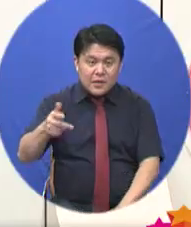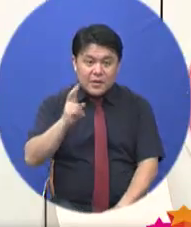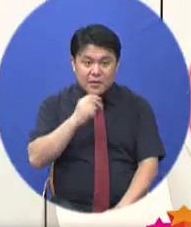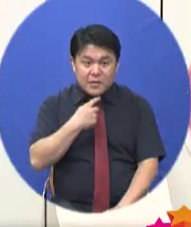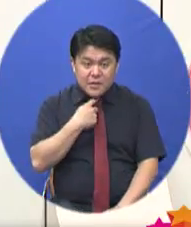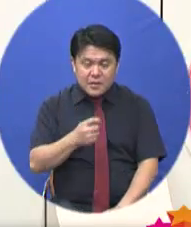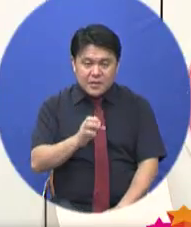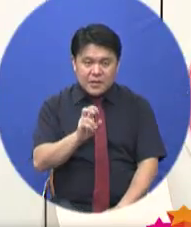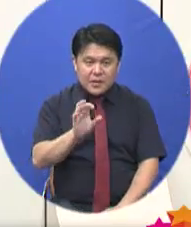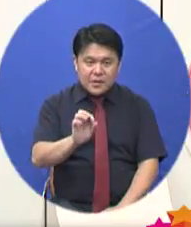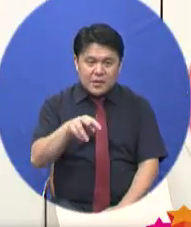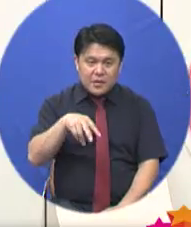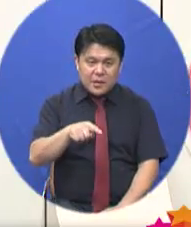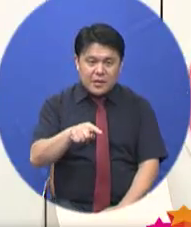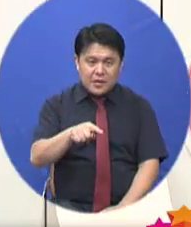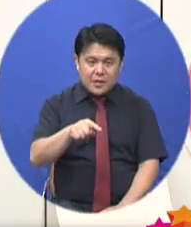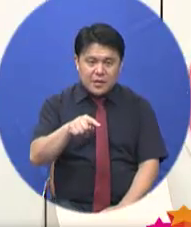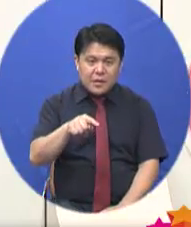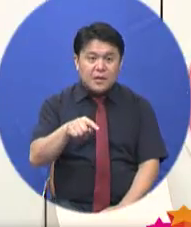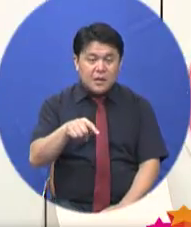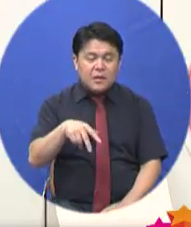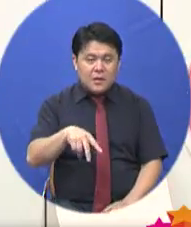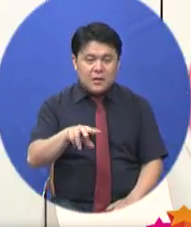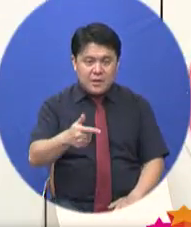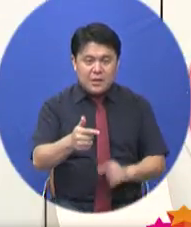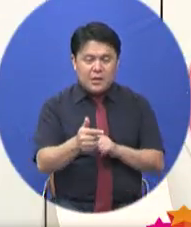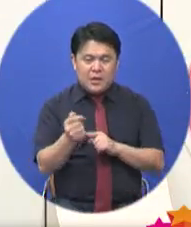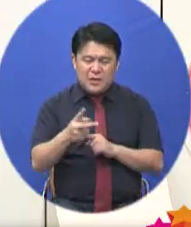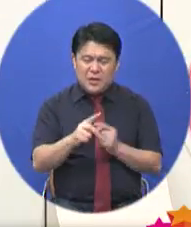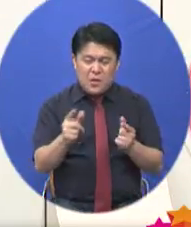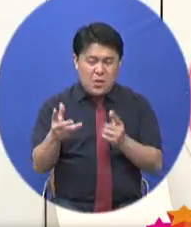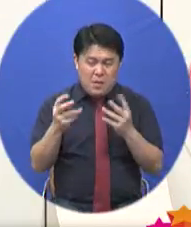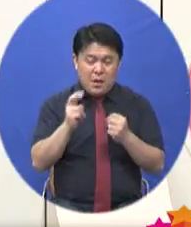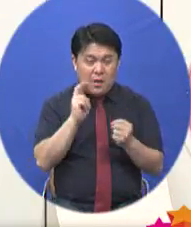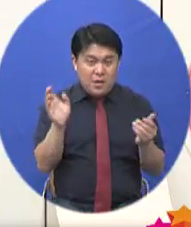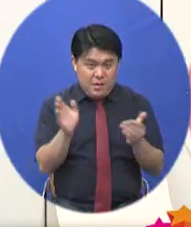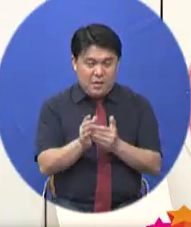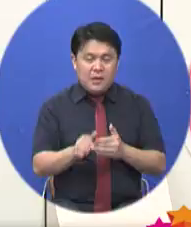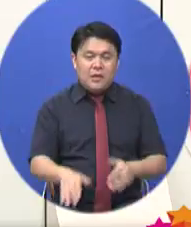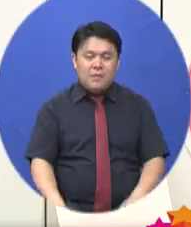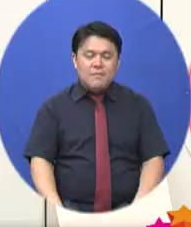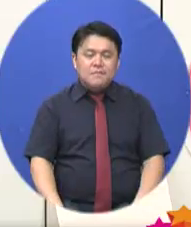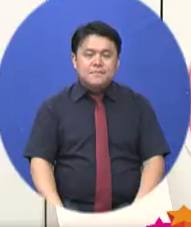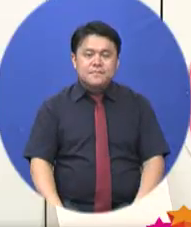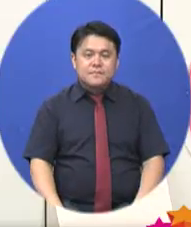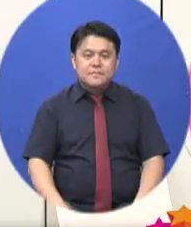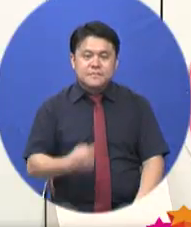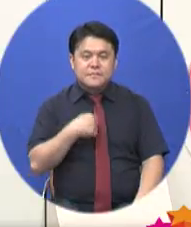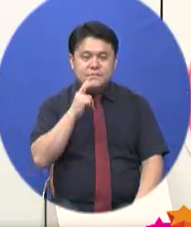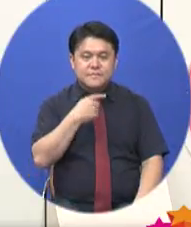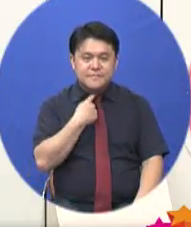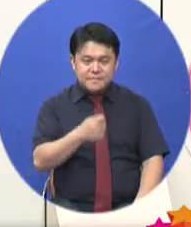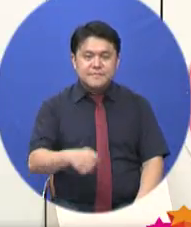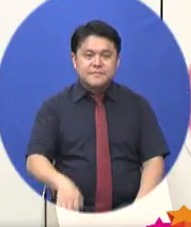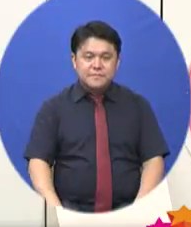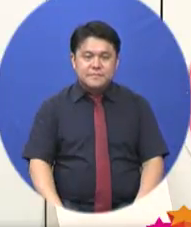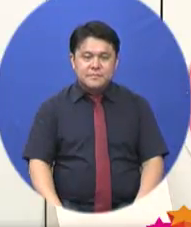불렀고 양서천 선생님도 불렀고 네, 예. 뭐 그렇죠. 여러 사람이 불렀습니다. 네. 저도 불렀고요.